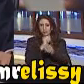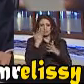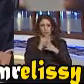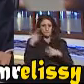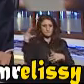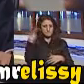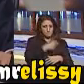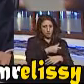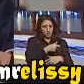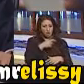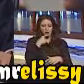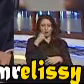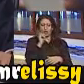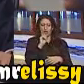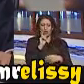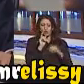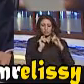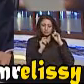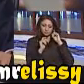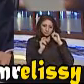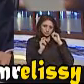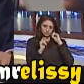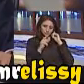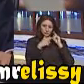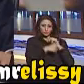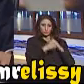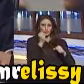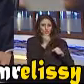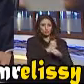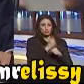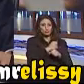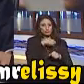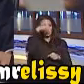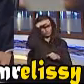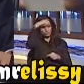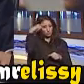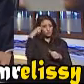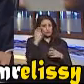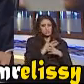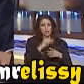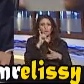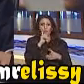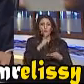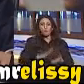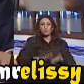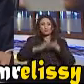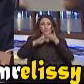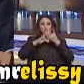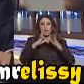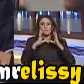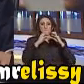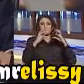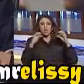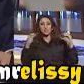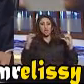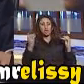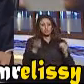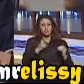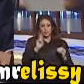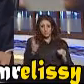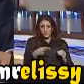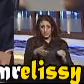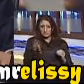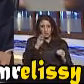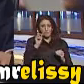التعليم بيشتغلوا عشان خاطر يوفروا لقمة حلال. برضو ده بيشتغل على عربية بطاطا، ده لا بينشل ولا بيسرق